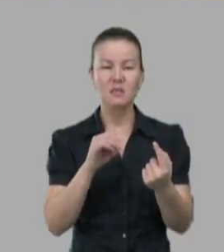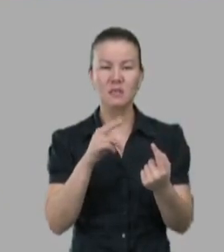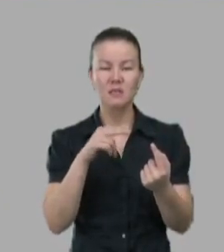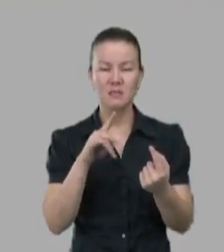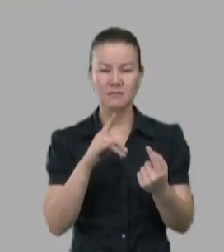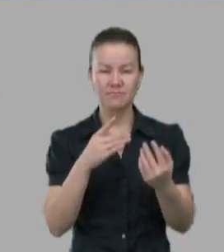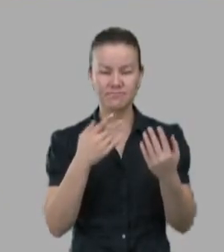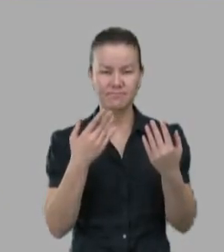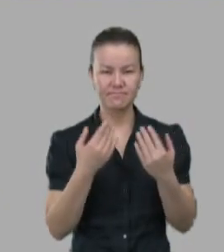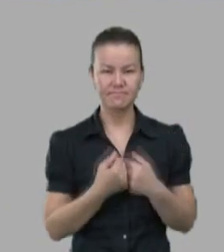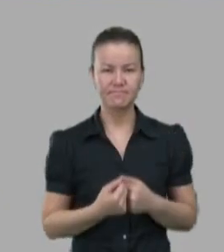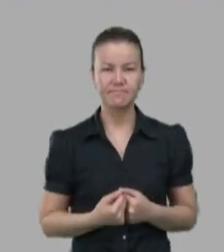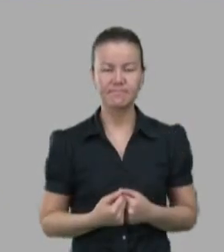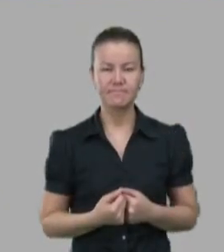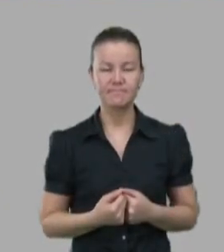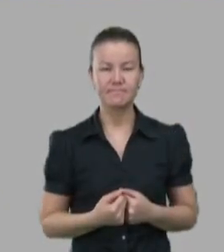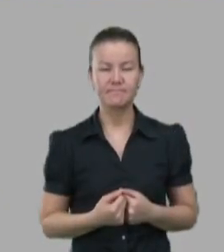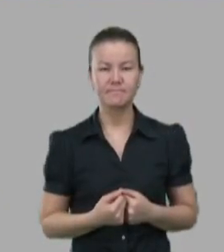среды.